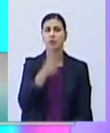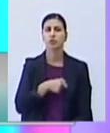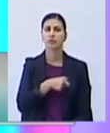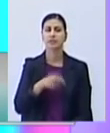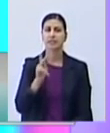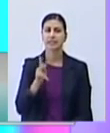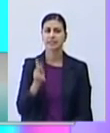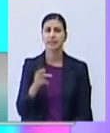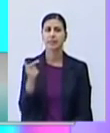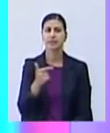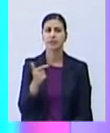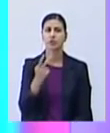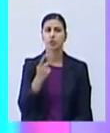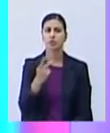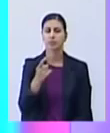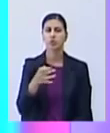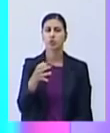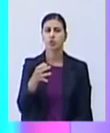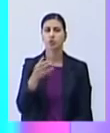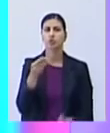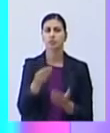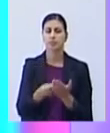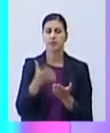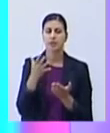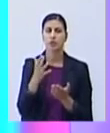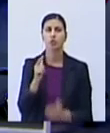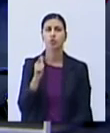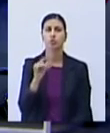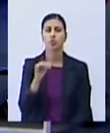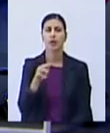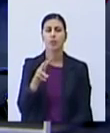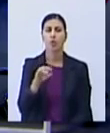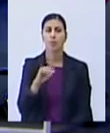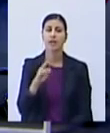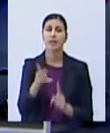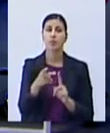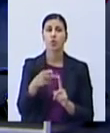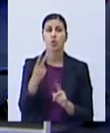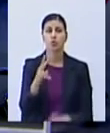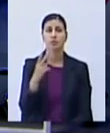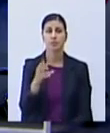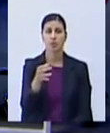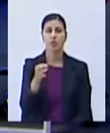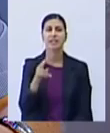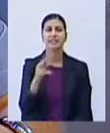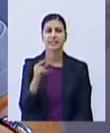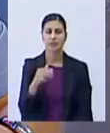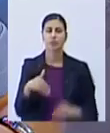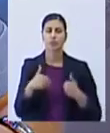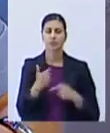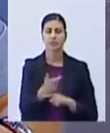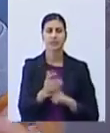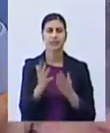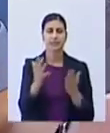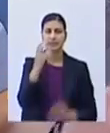დეპუტატობის კანდიდატები გლდანის 21 ოლქში ბატონი ზურაბლომია და 22 ოლქში ბატონი თემურ წიკლაური. მოგესალმებით, ძალიან დიდი